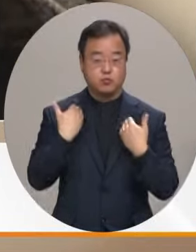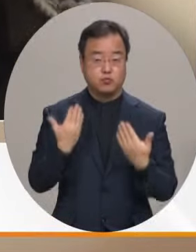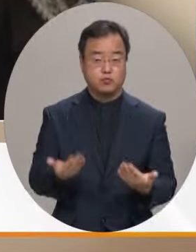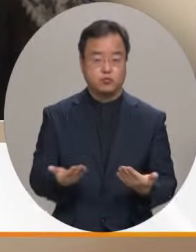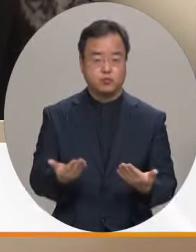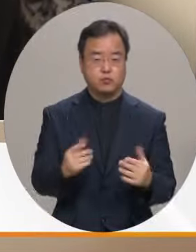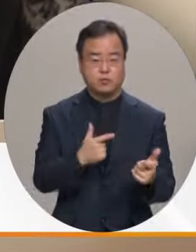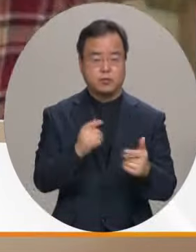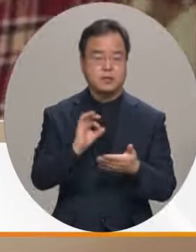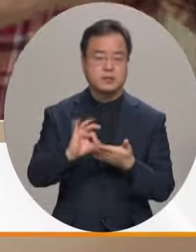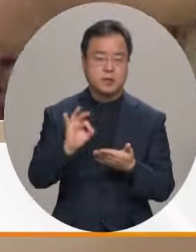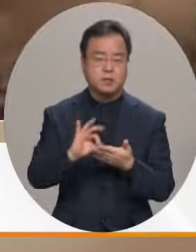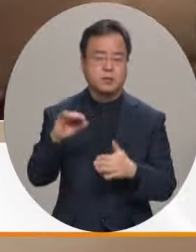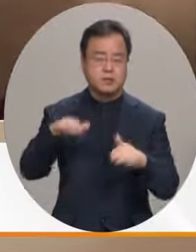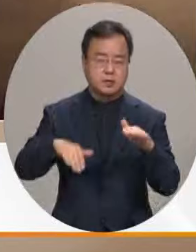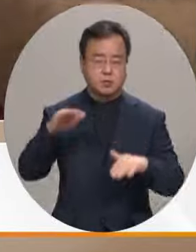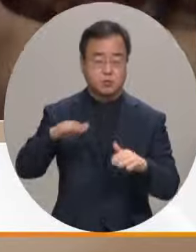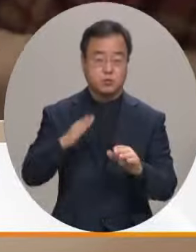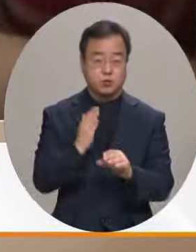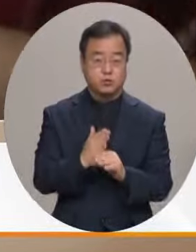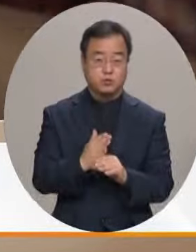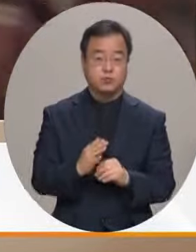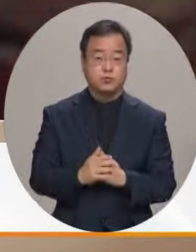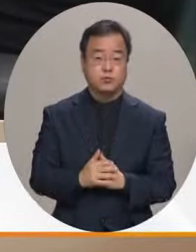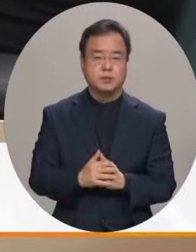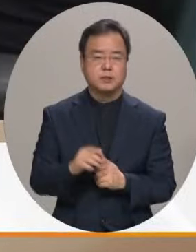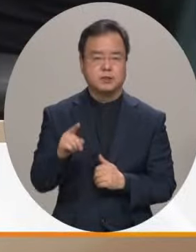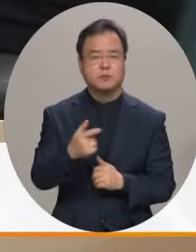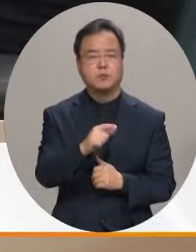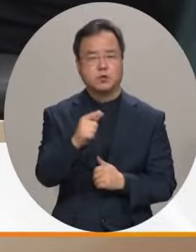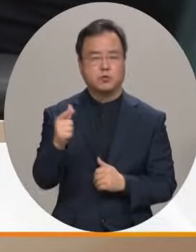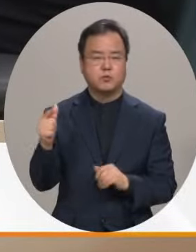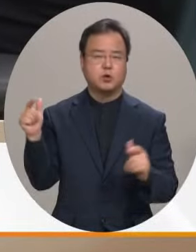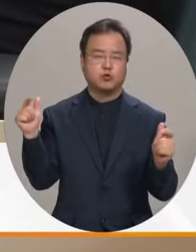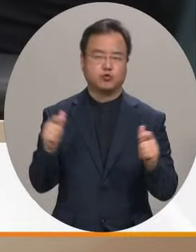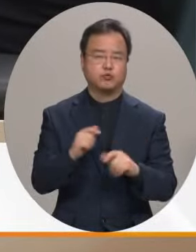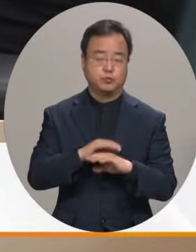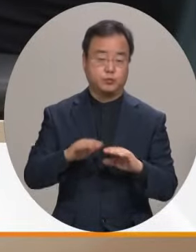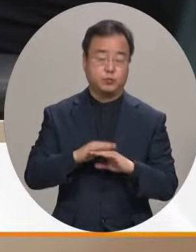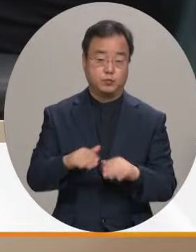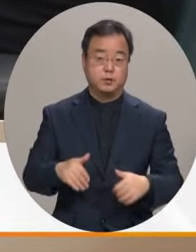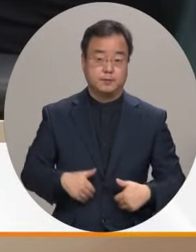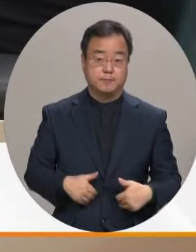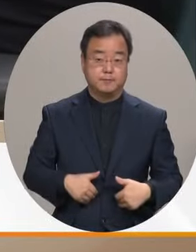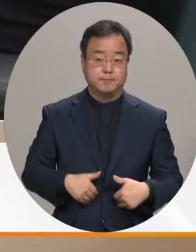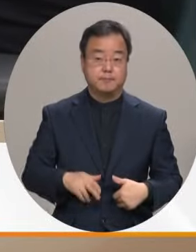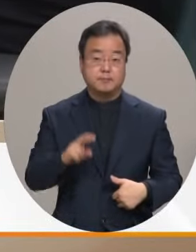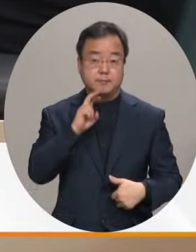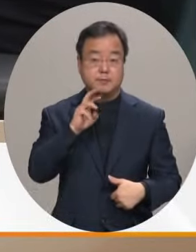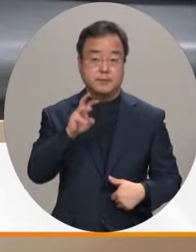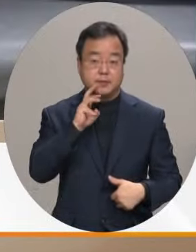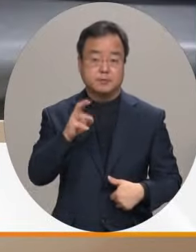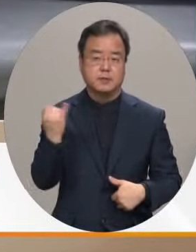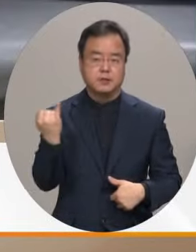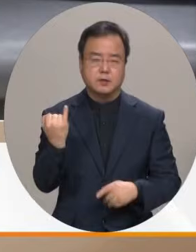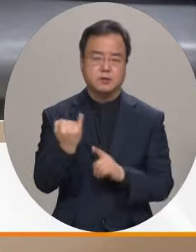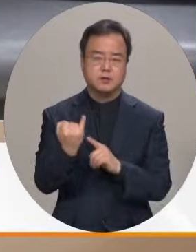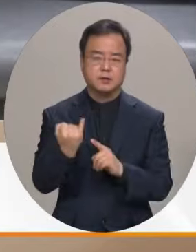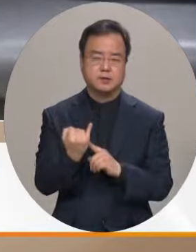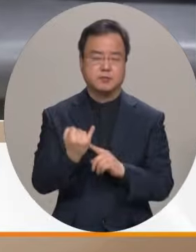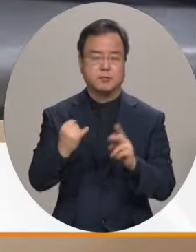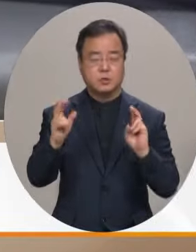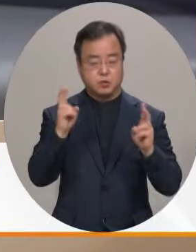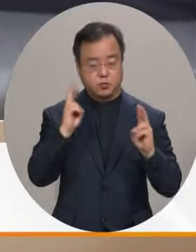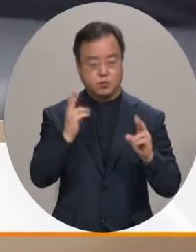있어 격차가 크게 나타나고 있는데 어이 부분을 줄여 나가는 것이 필요합니다 2 30대 여성의 기업이 어